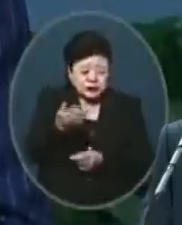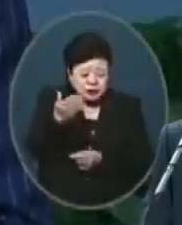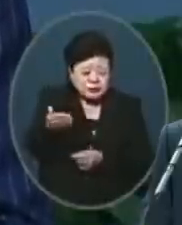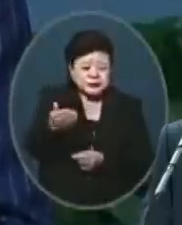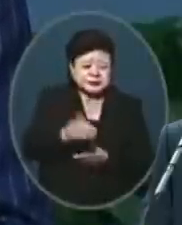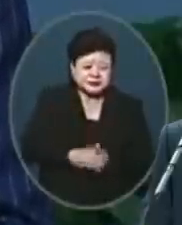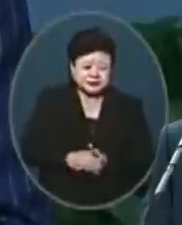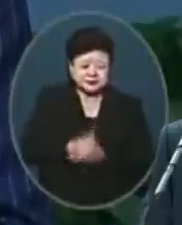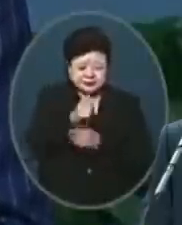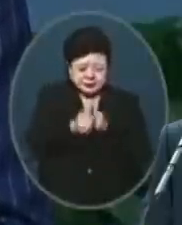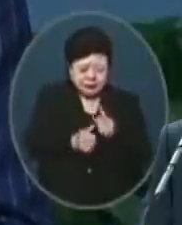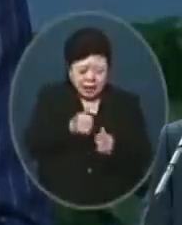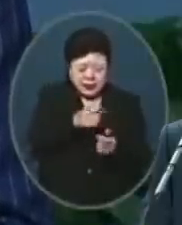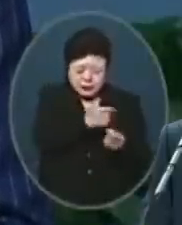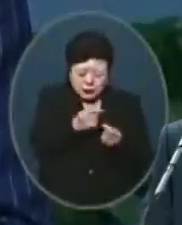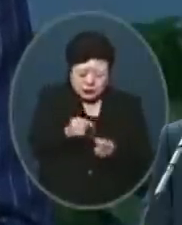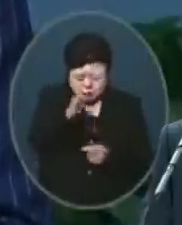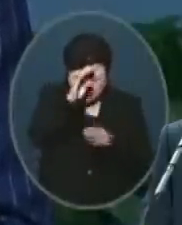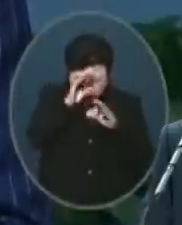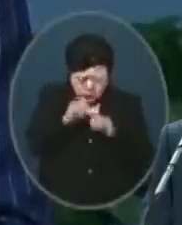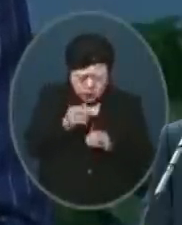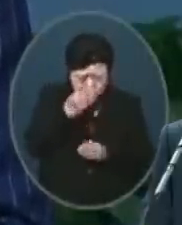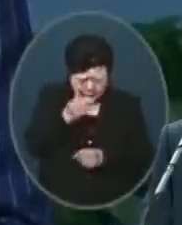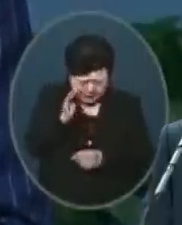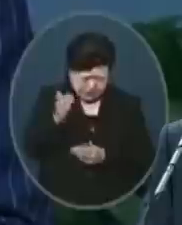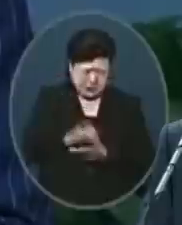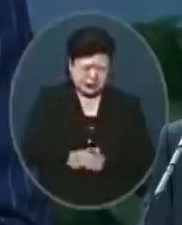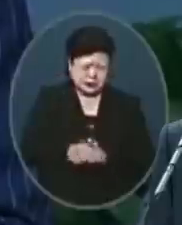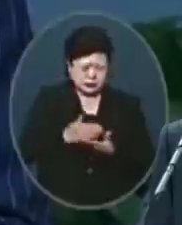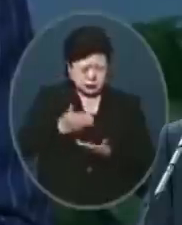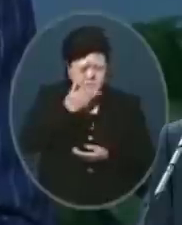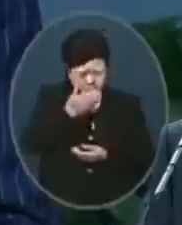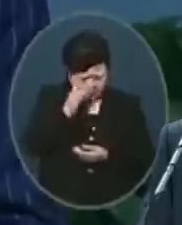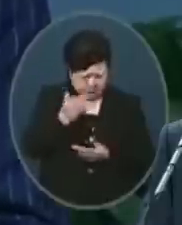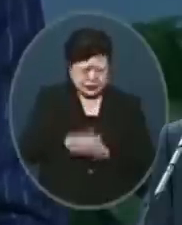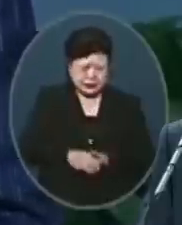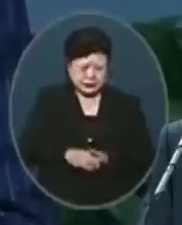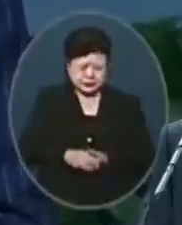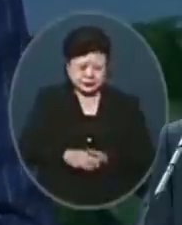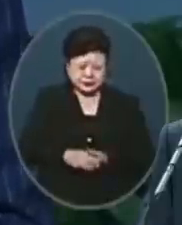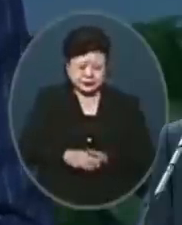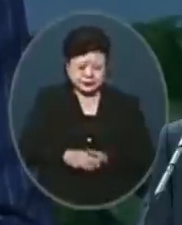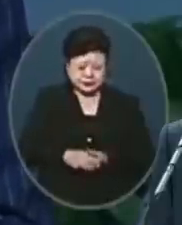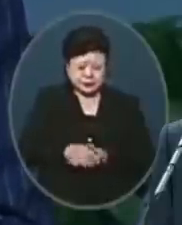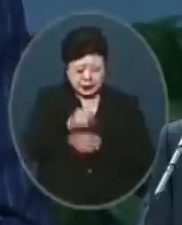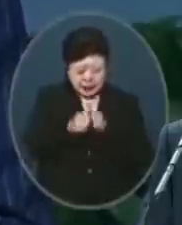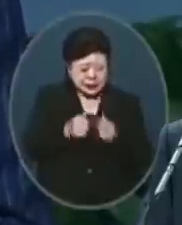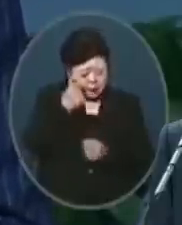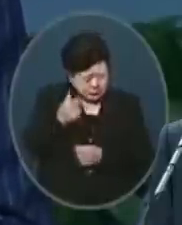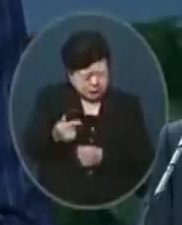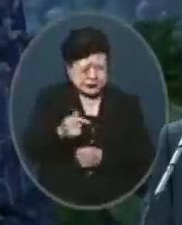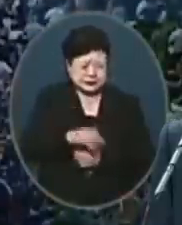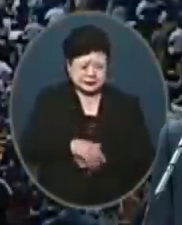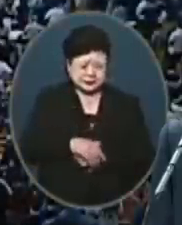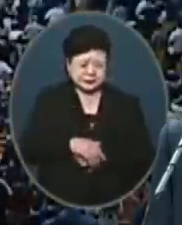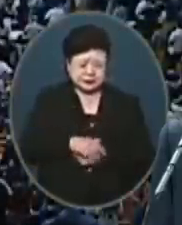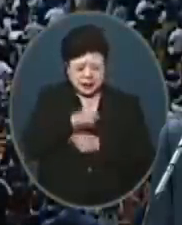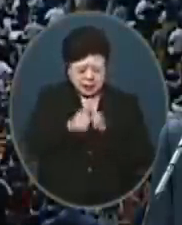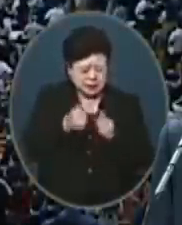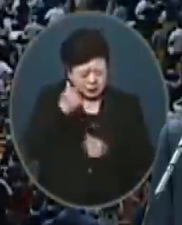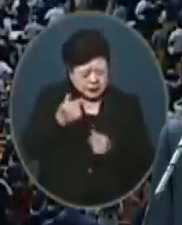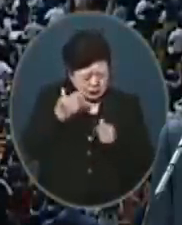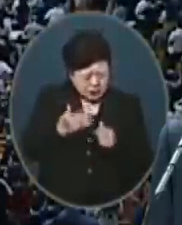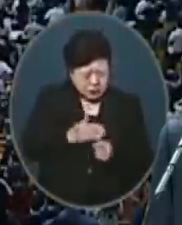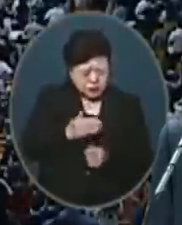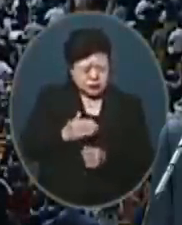여러분도 하나님처럼 병을 쫓아낼 수 있습니다. 하나님 아버지여, 하나님